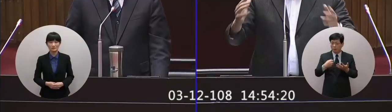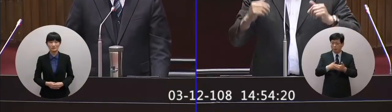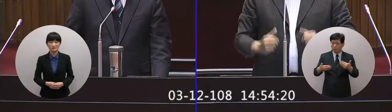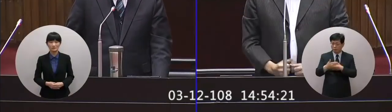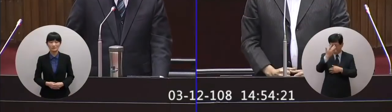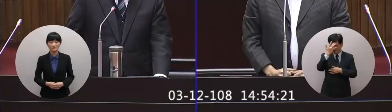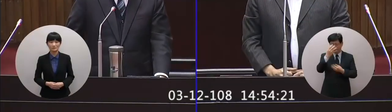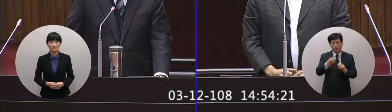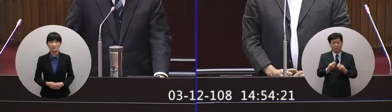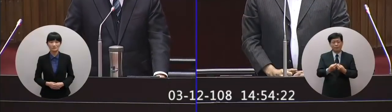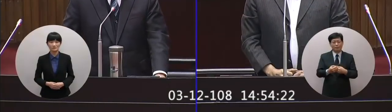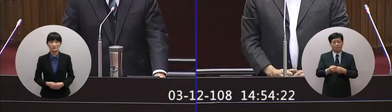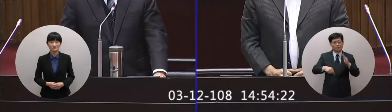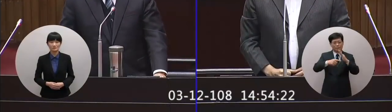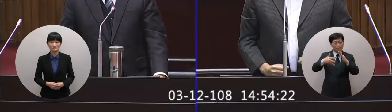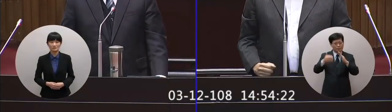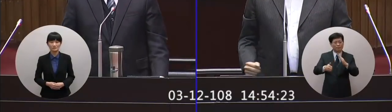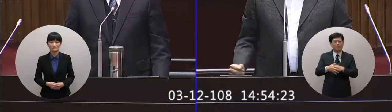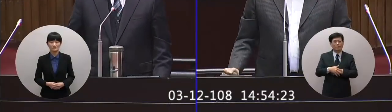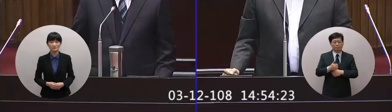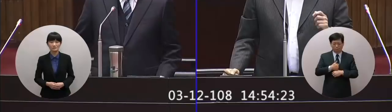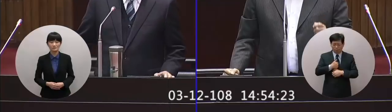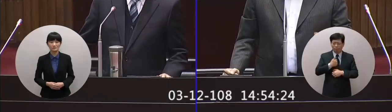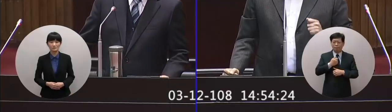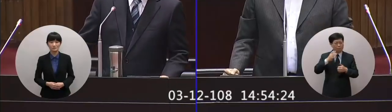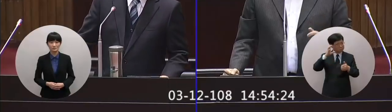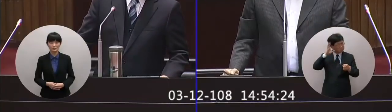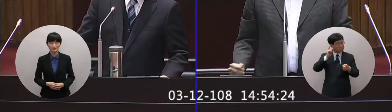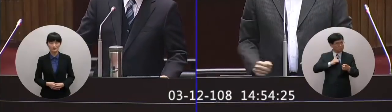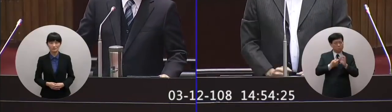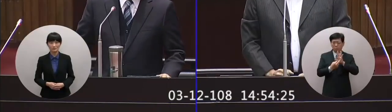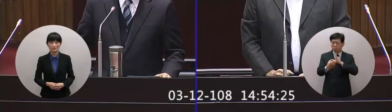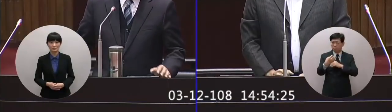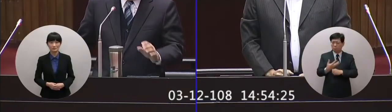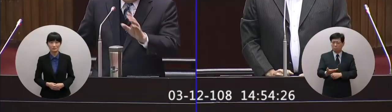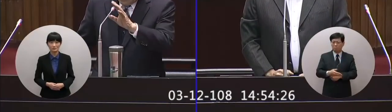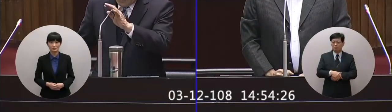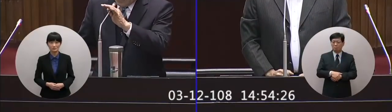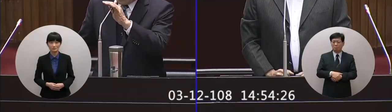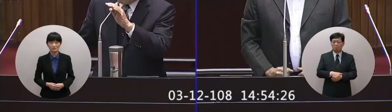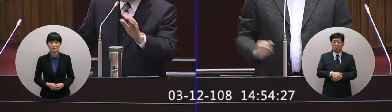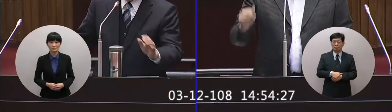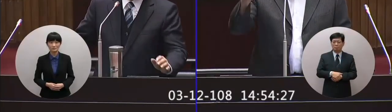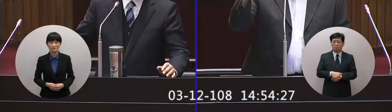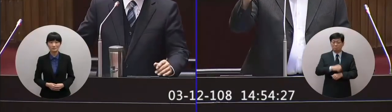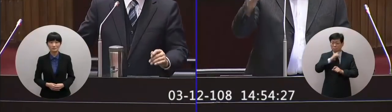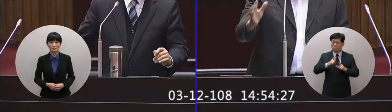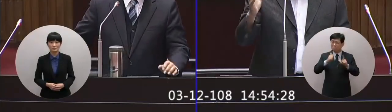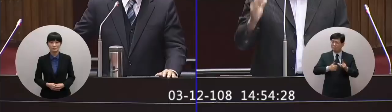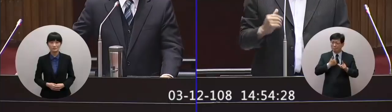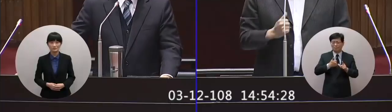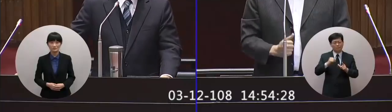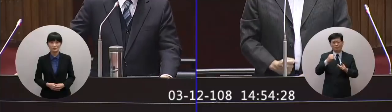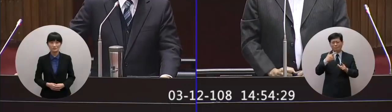通不方便的问题，院长，在这里我真的很想要听看你的想法跟看法，屏东真的